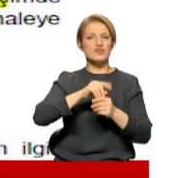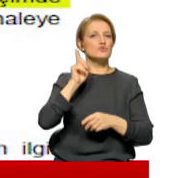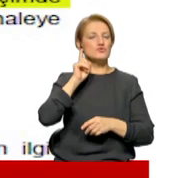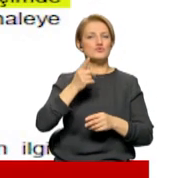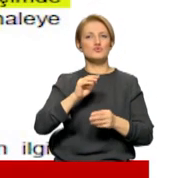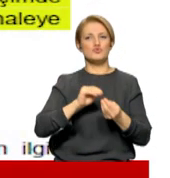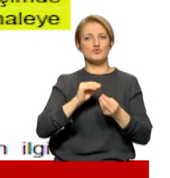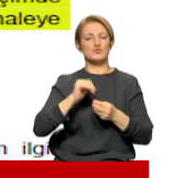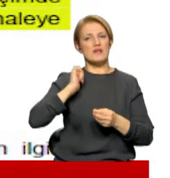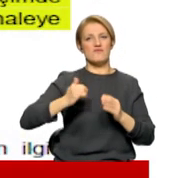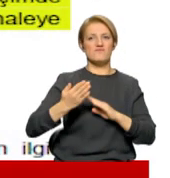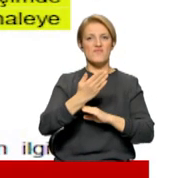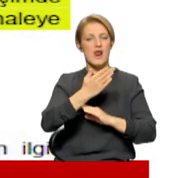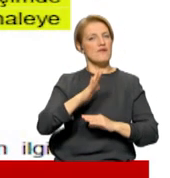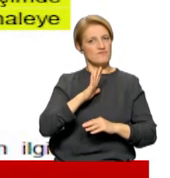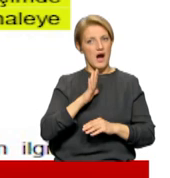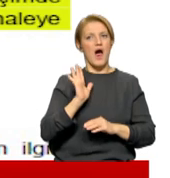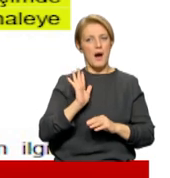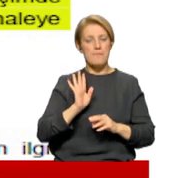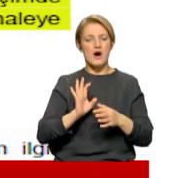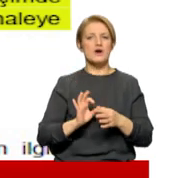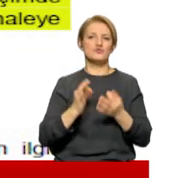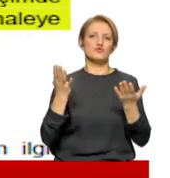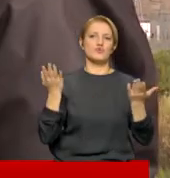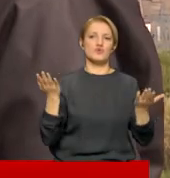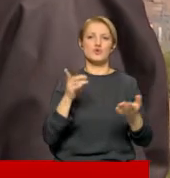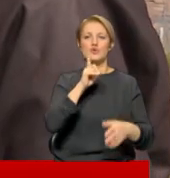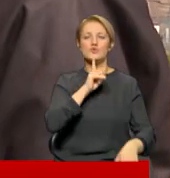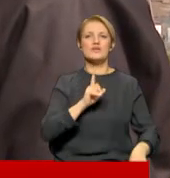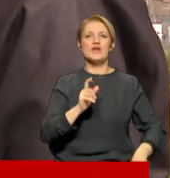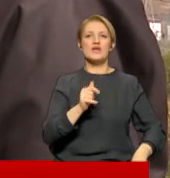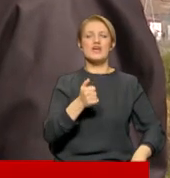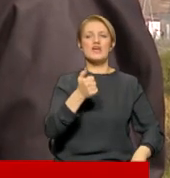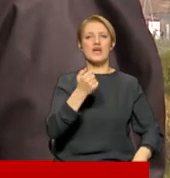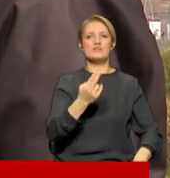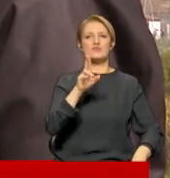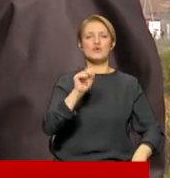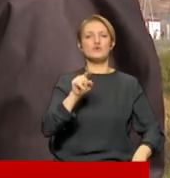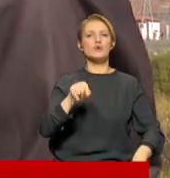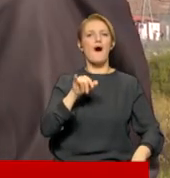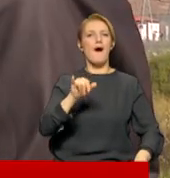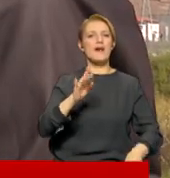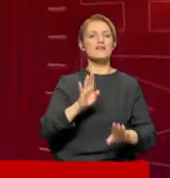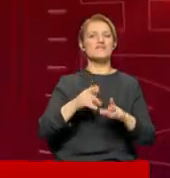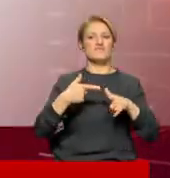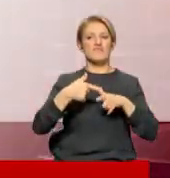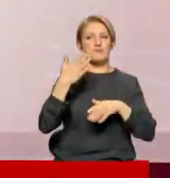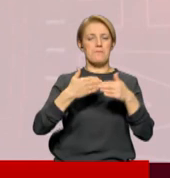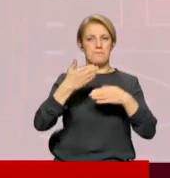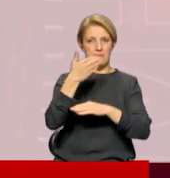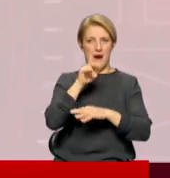duyurusu var ama adım atan yok 179.9 milyon TL yine aynı firmaya ihale edildi